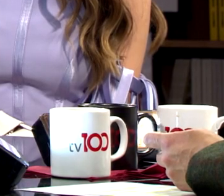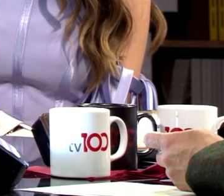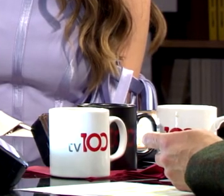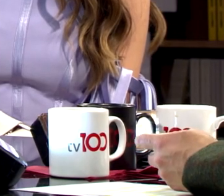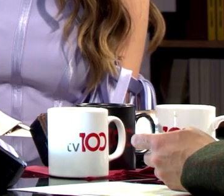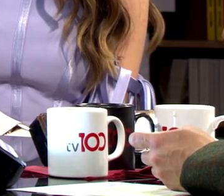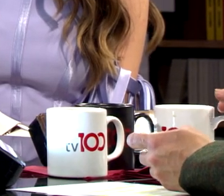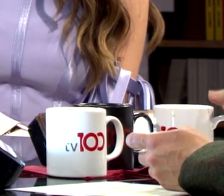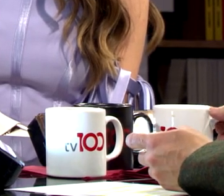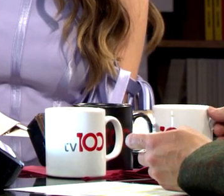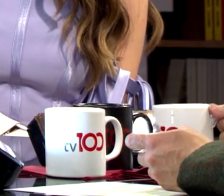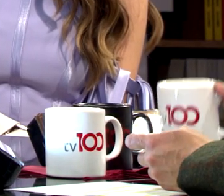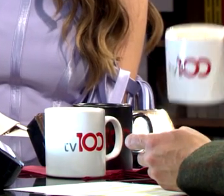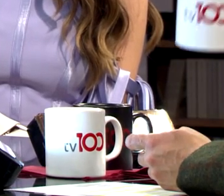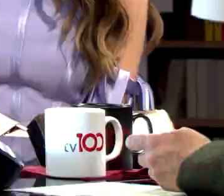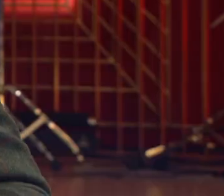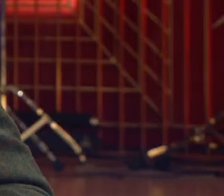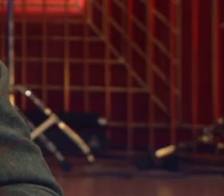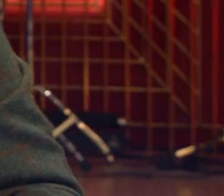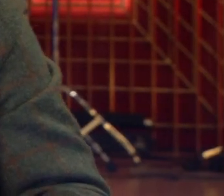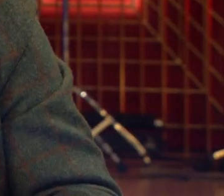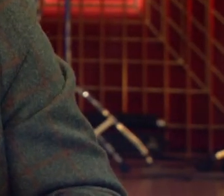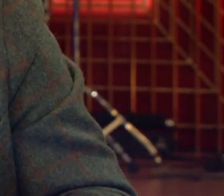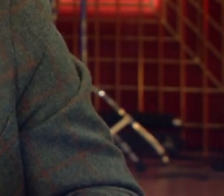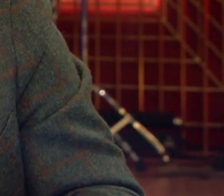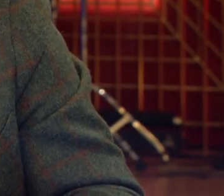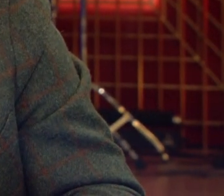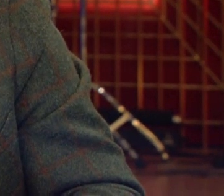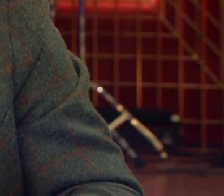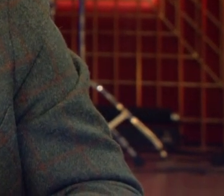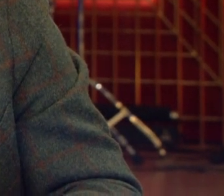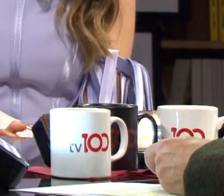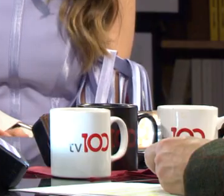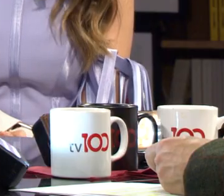Ajitasyon. Tamam, ajitasyon. Yani anlamı değişmiyor. Ya yeme ya! Numarası bu onun.